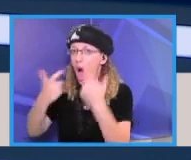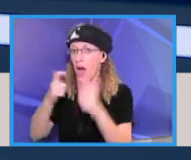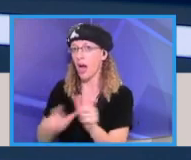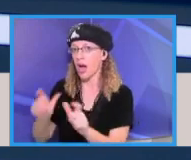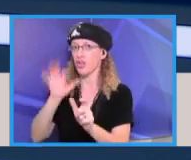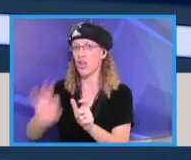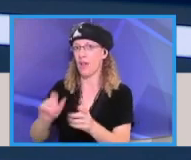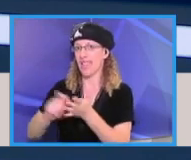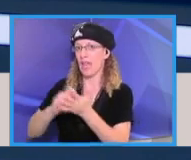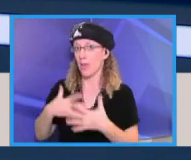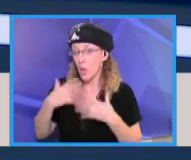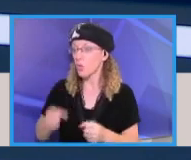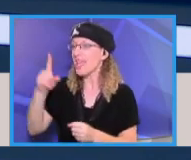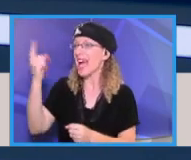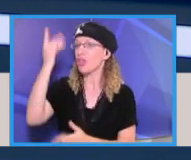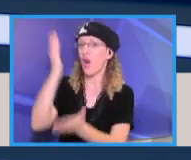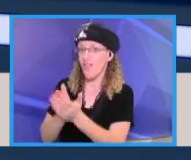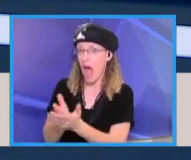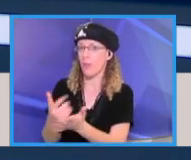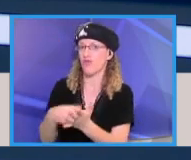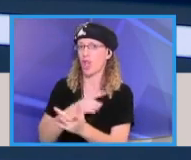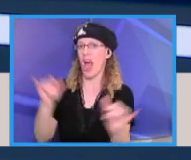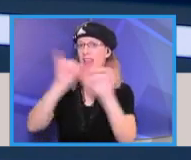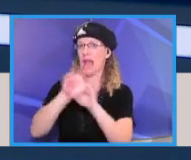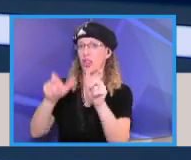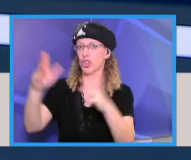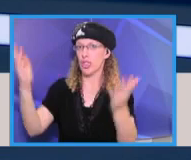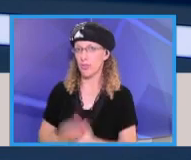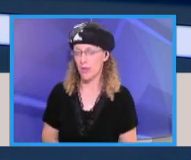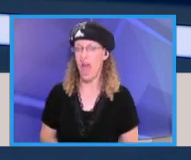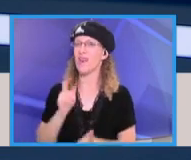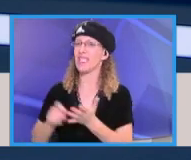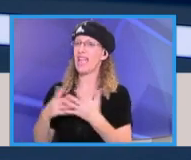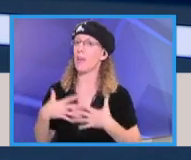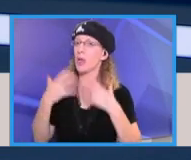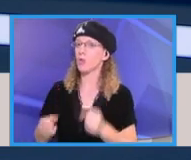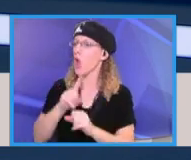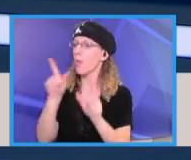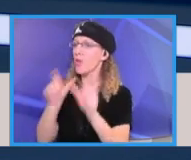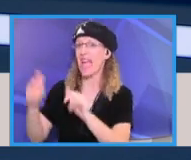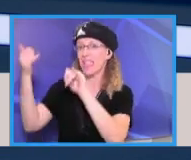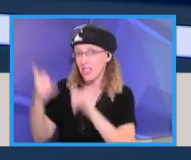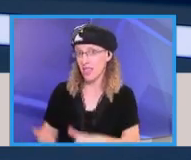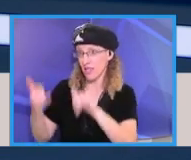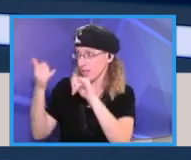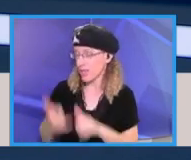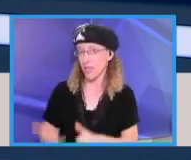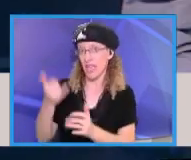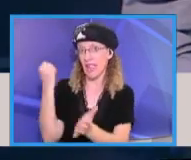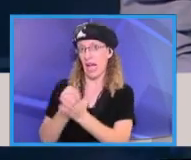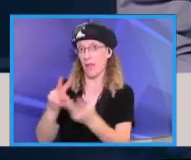שיכול לקבוע שהדבר הזה כתרופה כדי לא להכשיל אנשים. אבל משרד הבריאות לא מונע יבוא של תרופות שקיבלו תקן